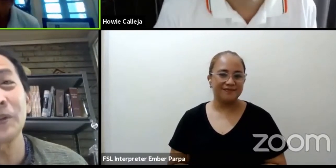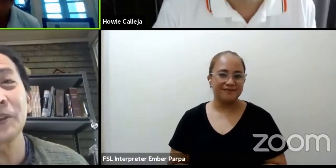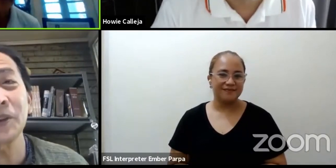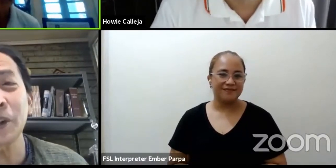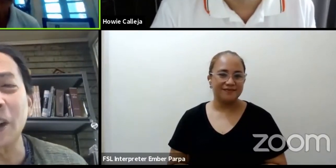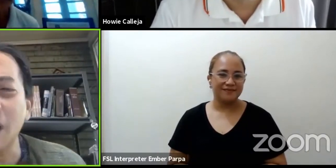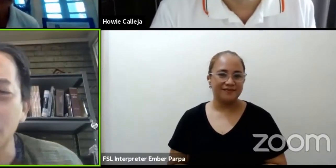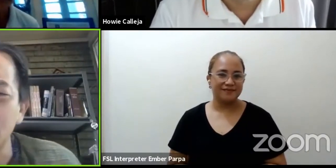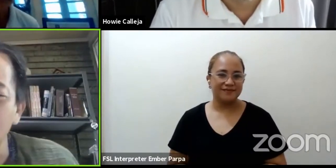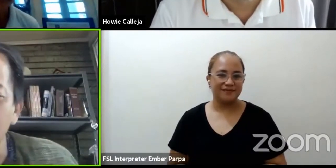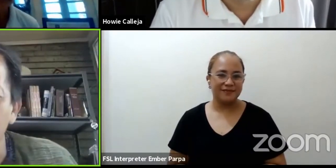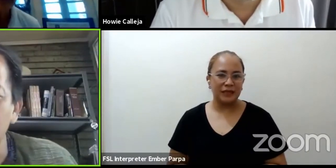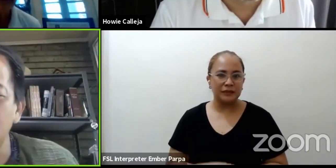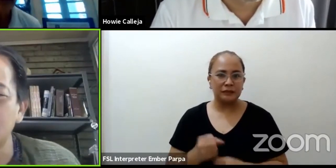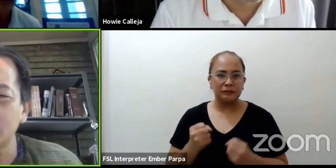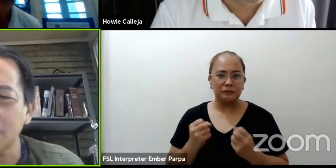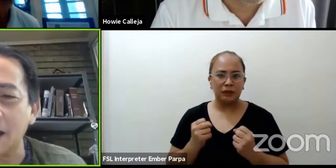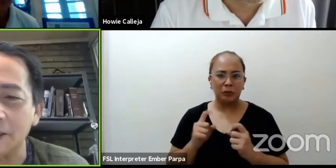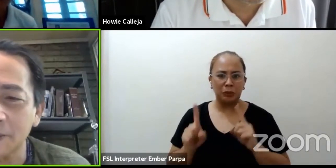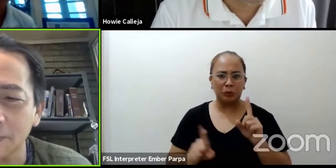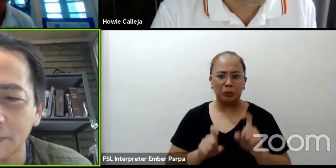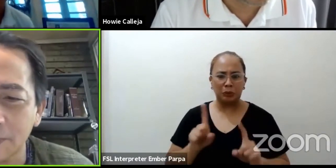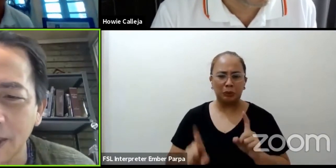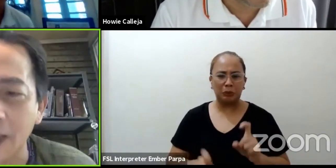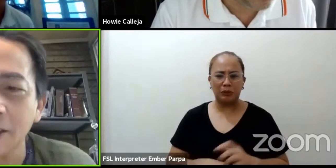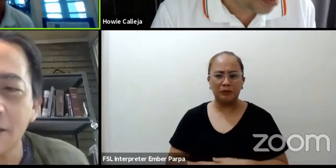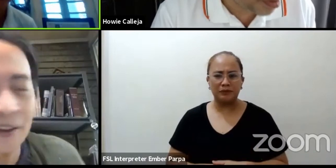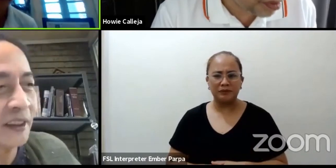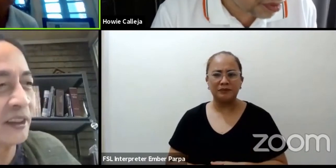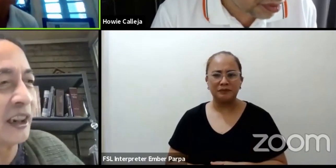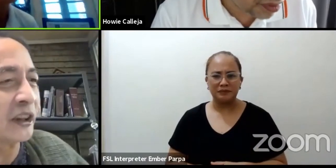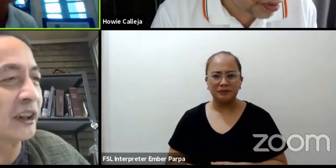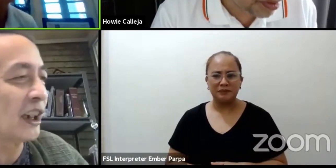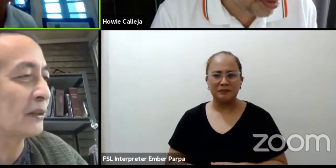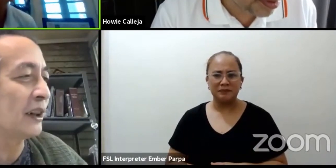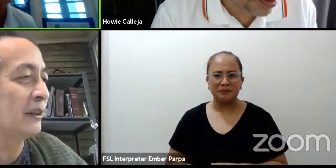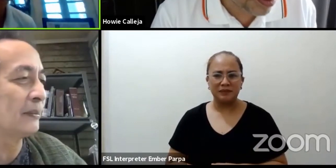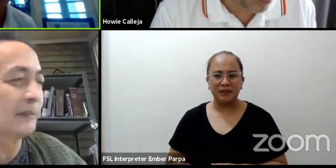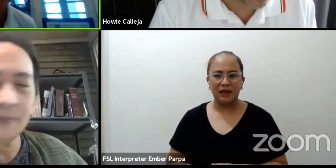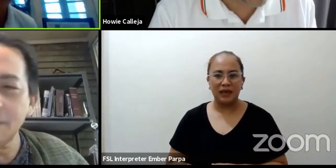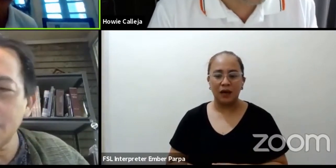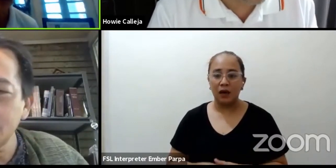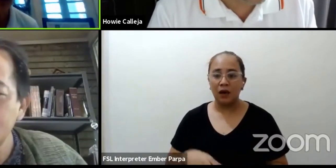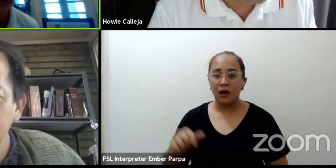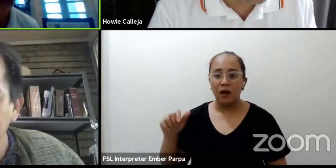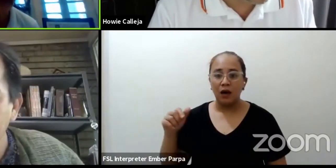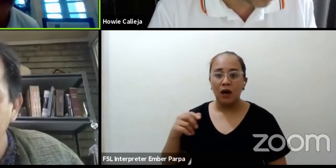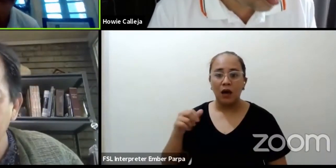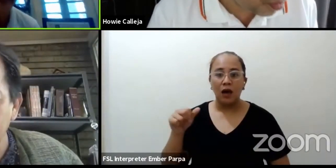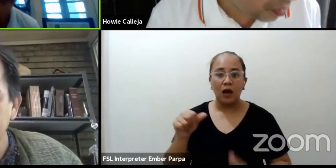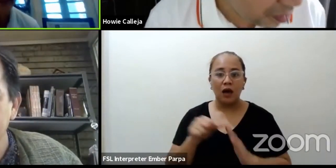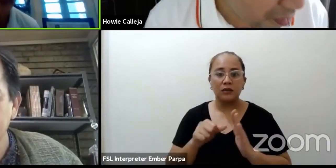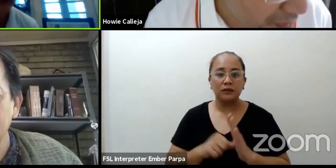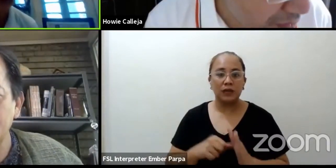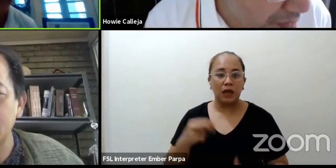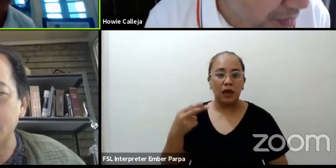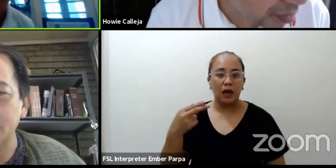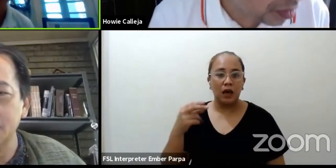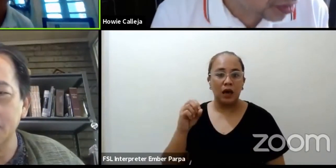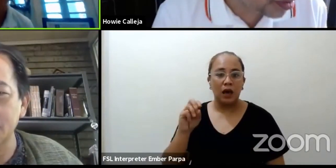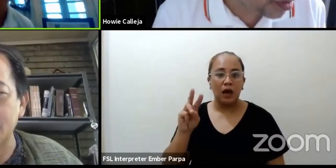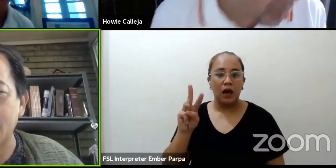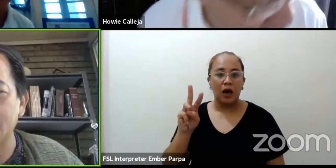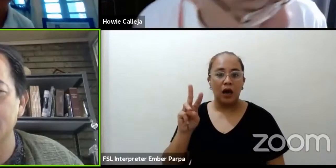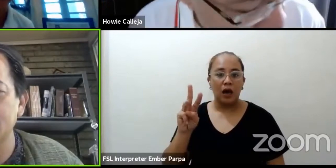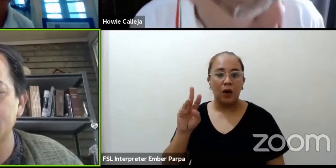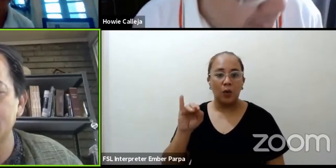Mike? Oh, sorry, ang dami pang tanong. Yeah. Marami pang tanong. Si Attorney Howie. Si Attorney Howie ang magsasalita. Closing